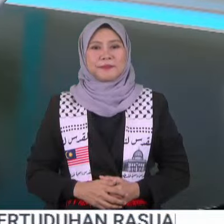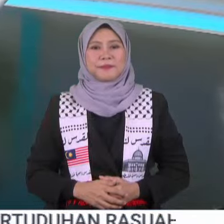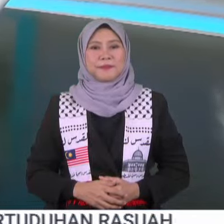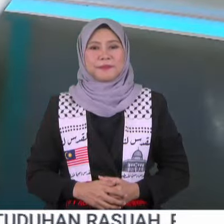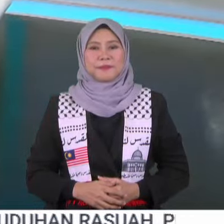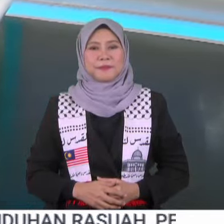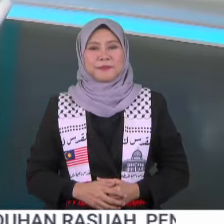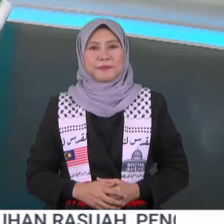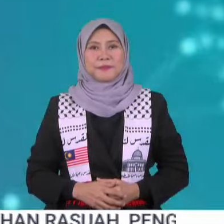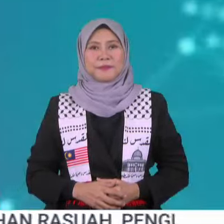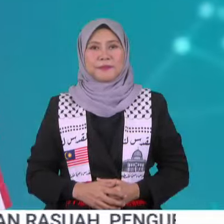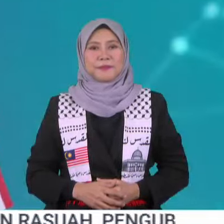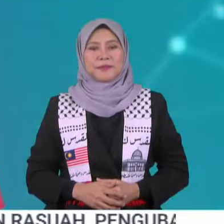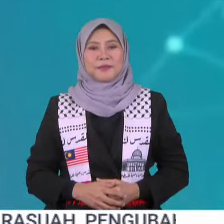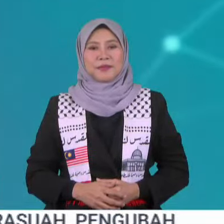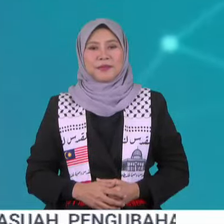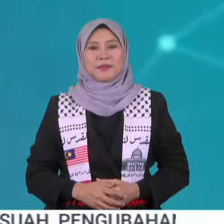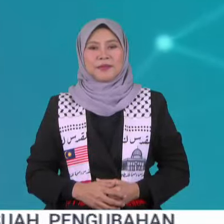Terima kasih, Ahmad Iqbal.